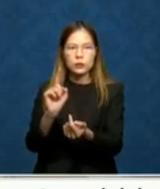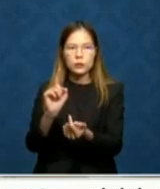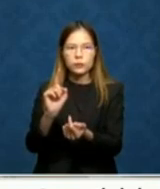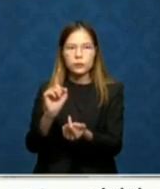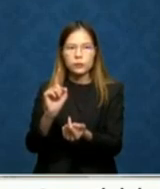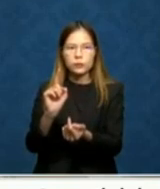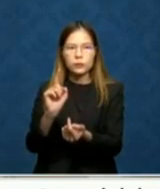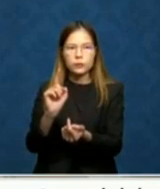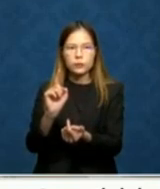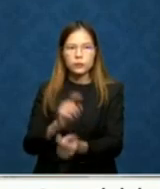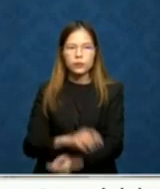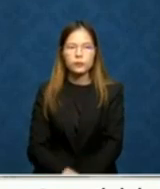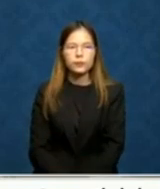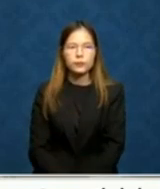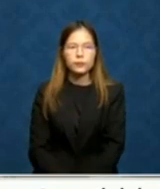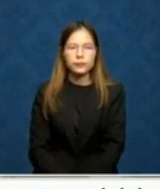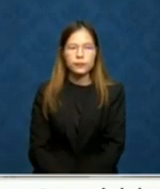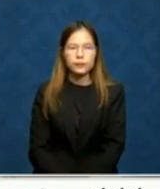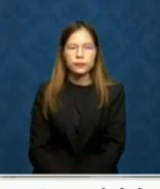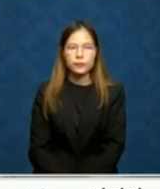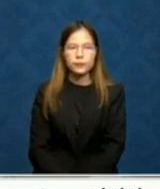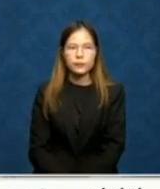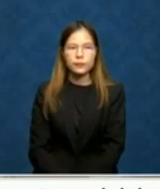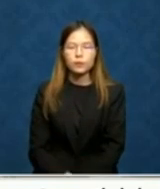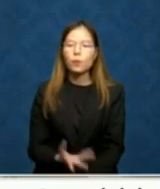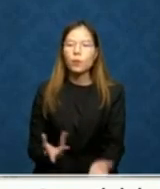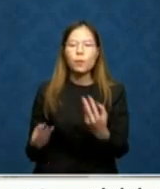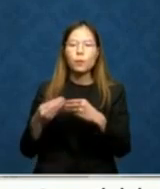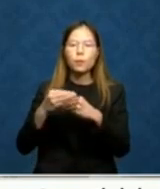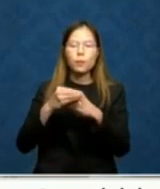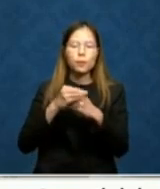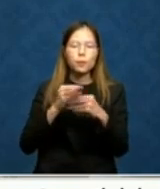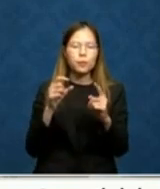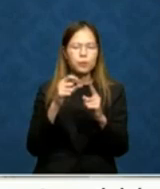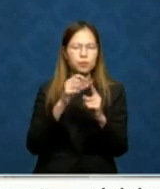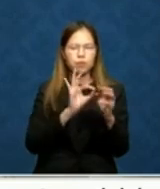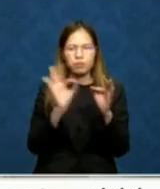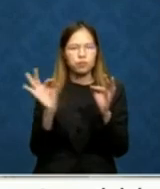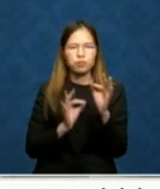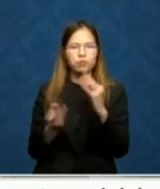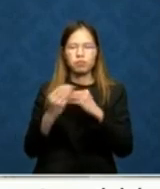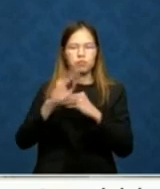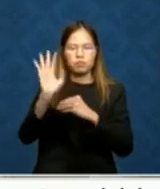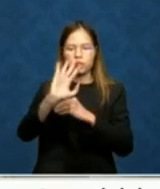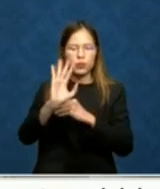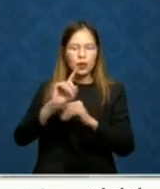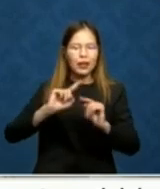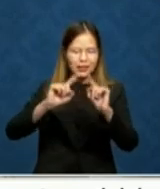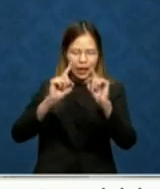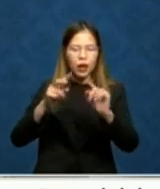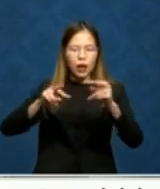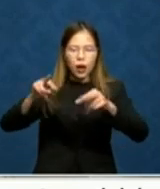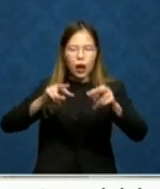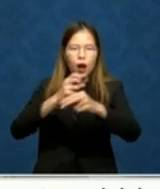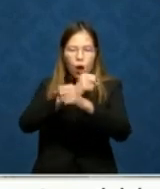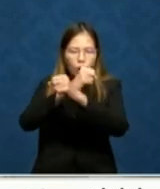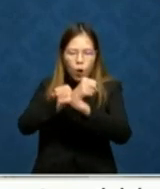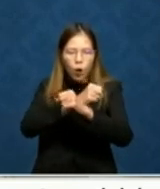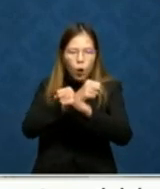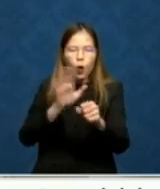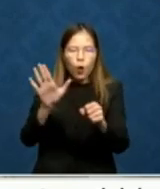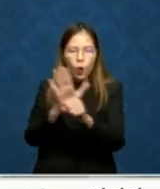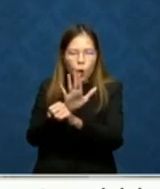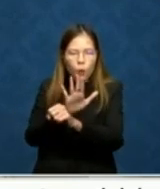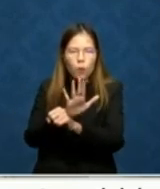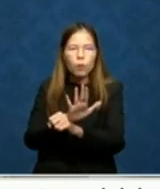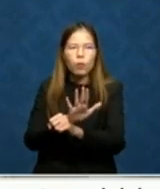เขาเรียกค่ะเป็นการเพิ่มเติมบทหรือว่าอะไรมากมายเพียงแต่ว่าเป็นการทำให้ครอบคลุมให้ถึงทุกยุคทุกสมัย